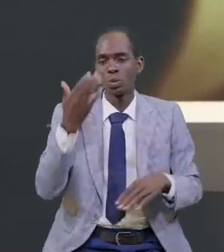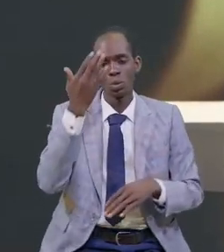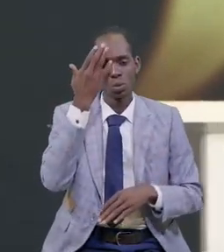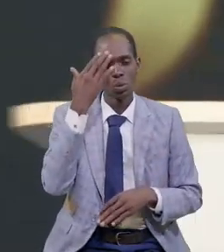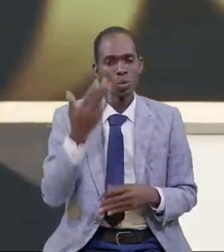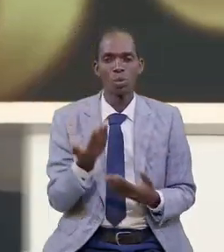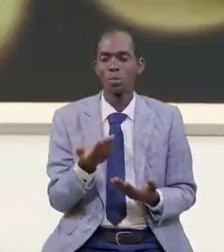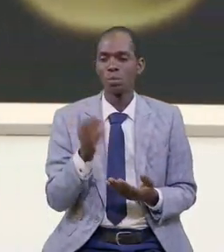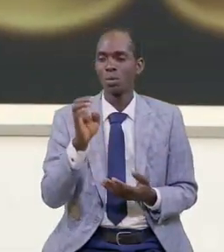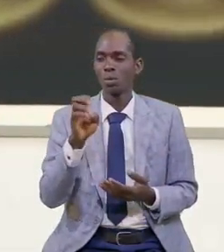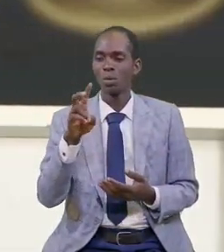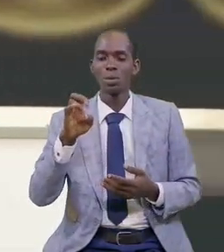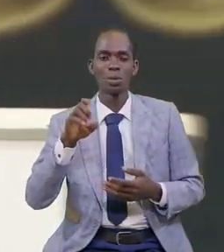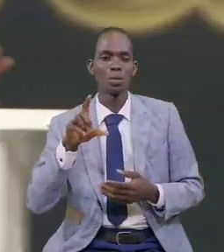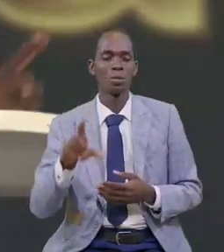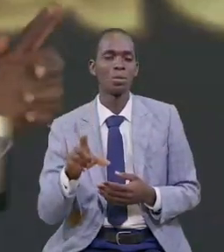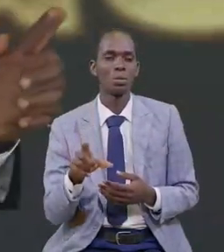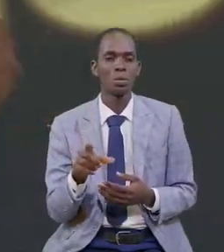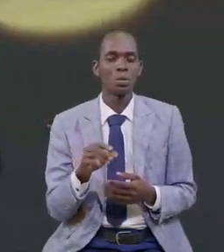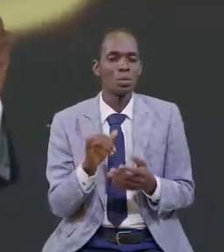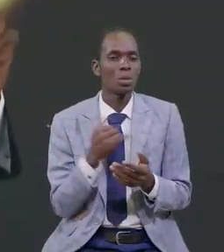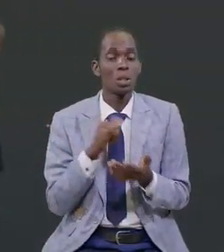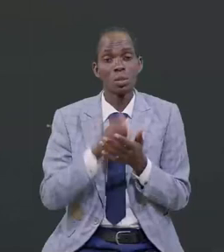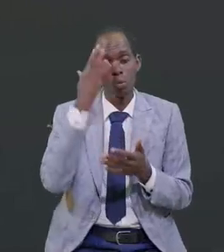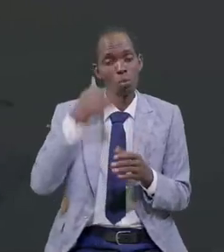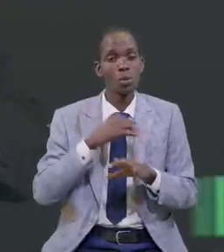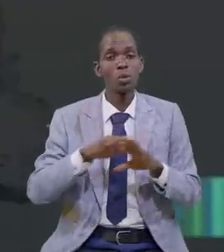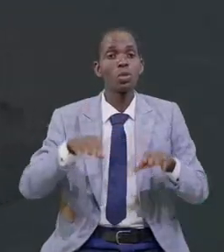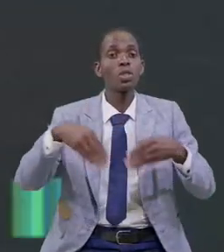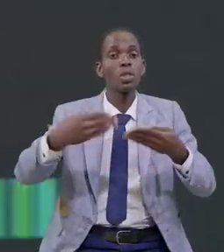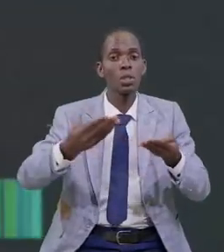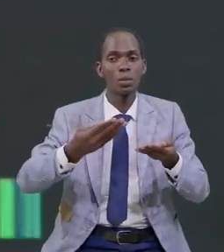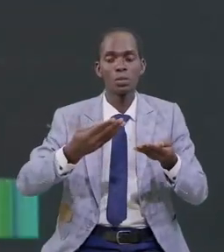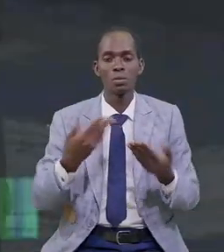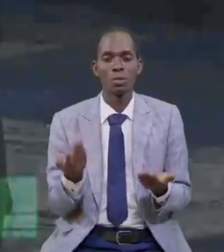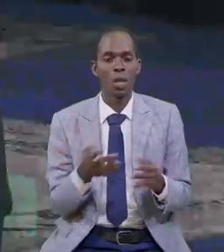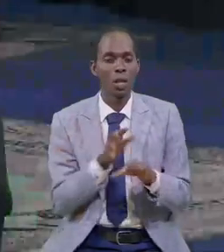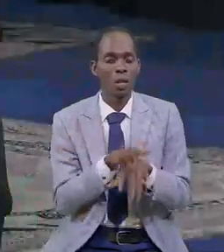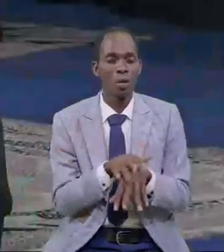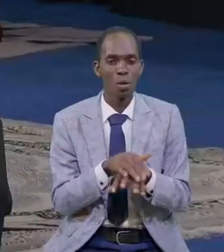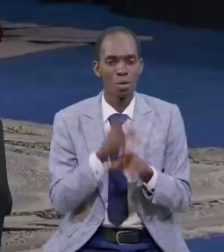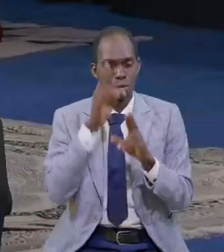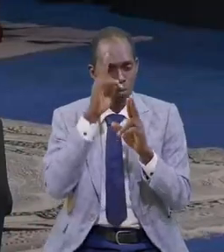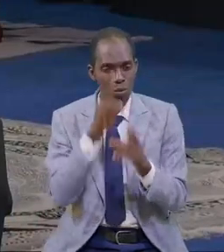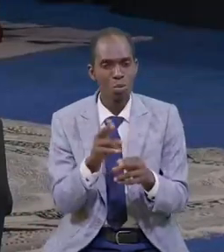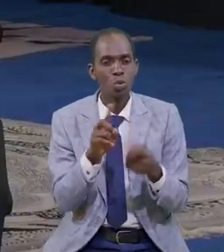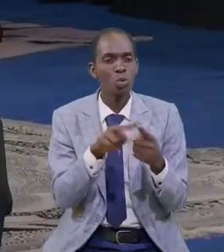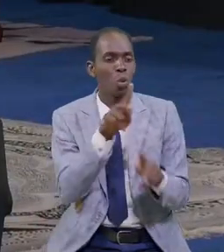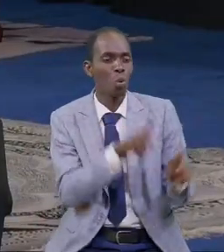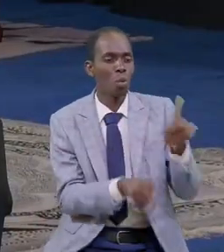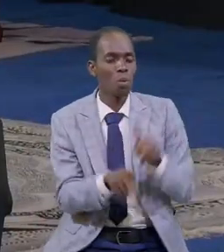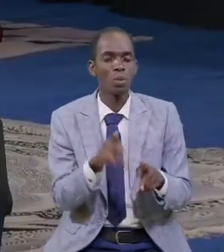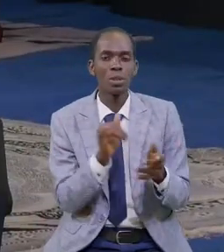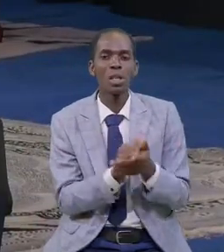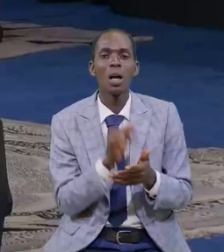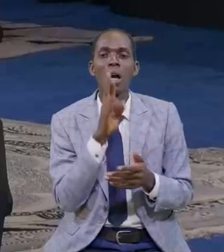alors on donne un honneur hypocrite aux gens qui pêchent contre Christ des gens